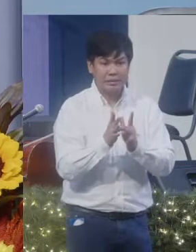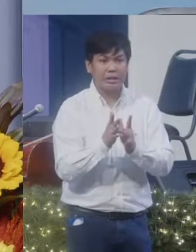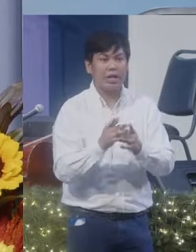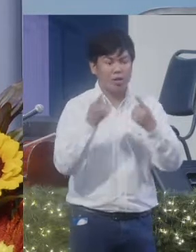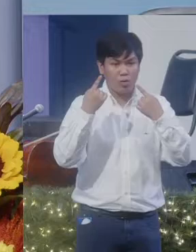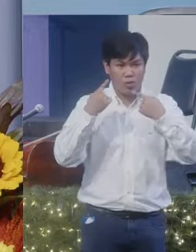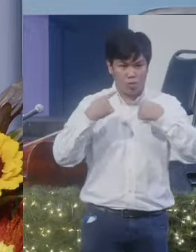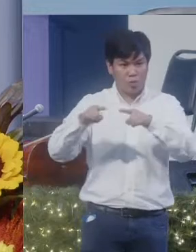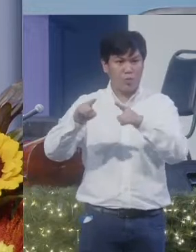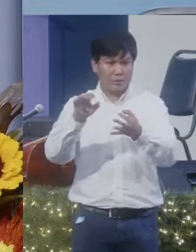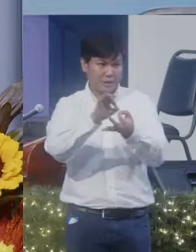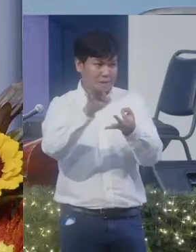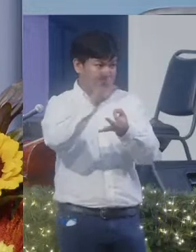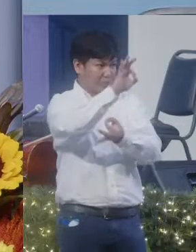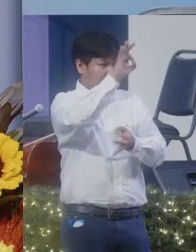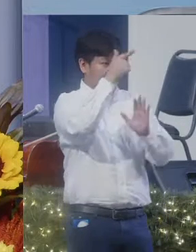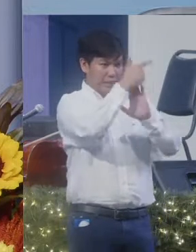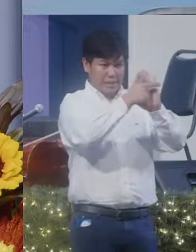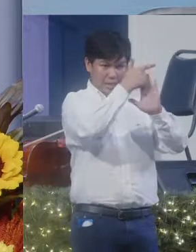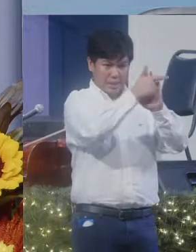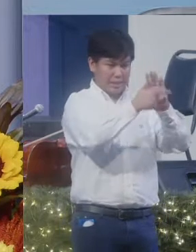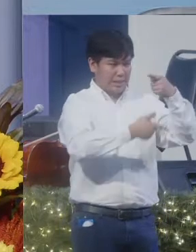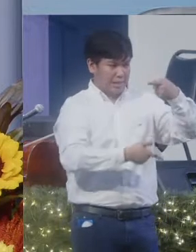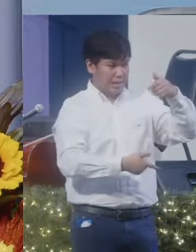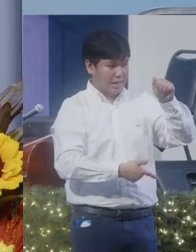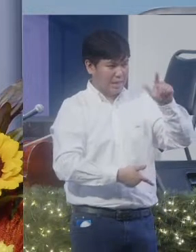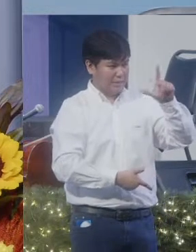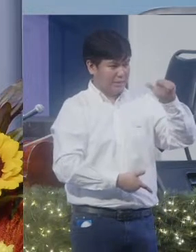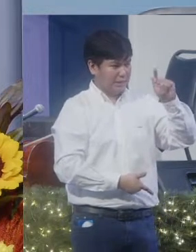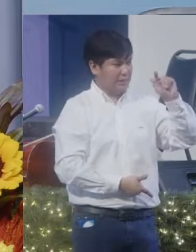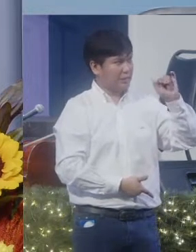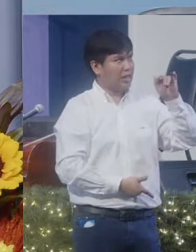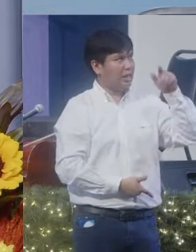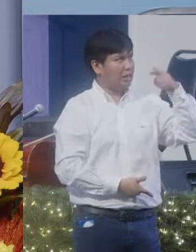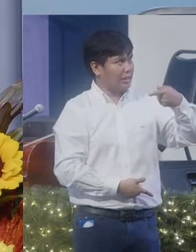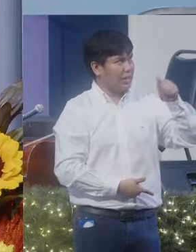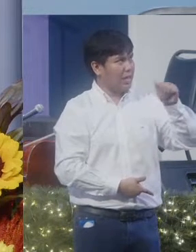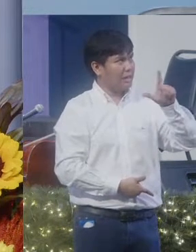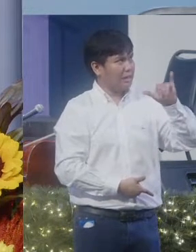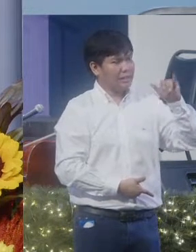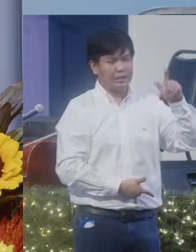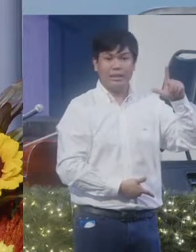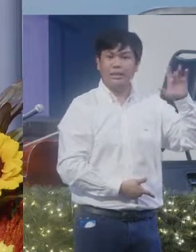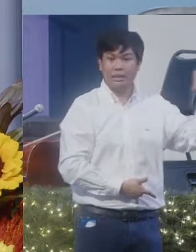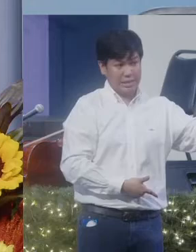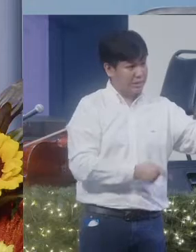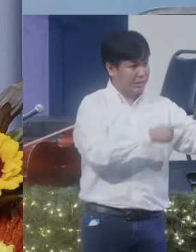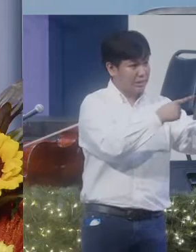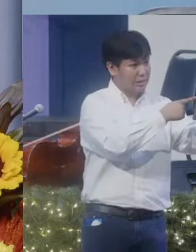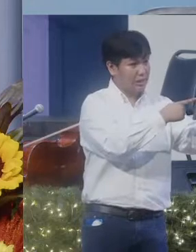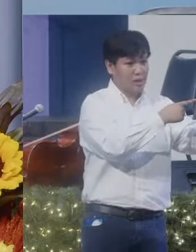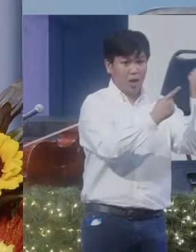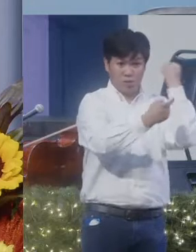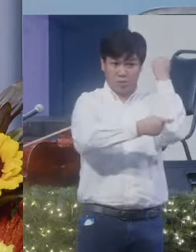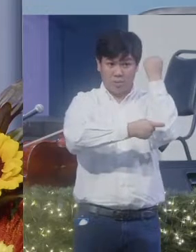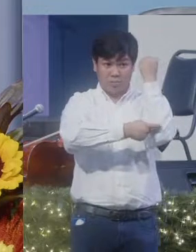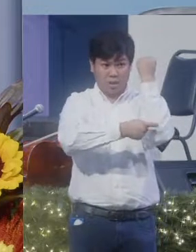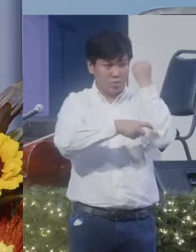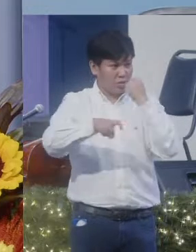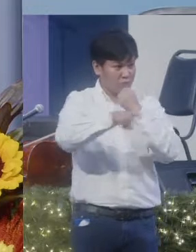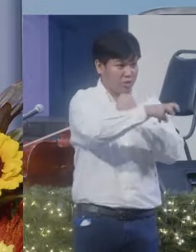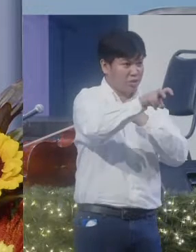of the Spirit to Galilee." Pagkatapos niyang pagtagumpayan yung temptation niya sa wilderness,